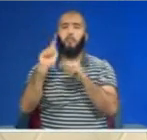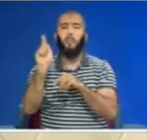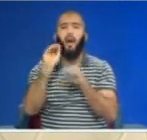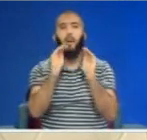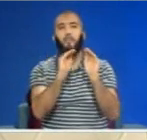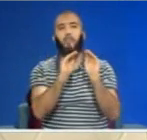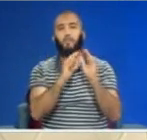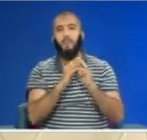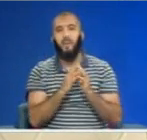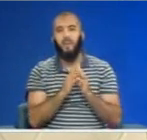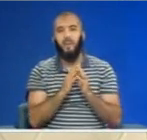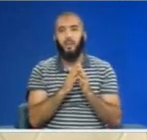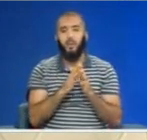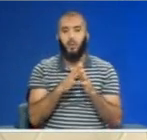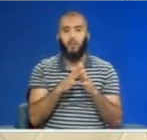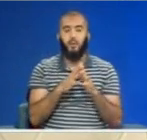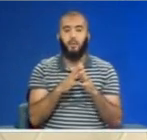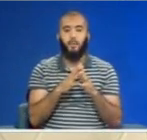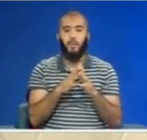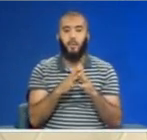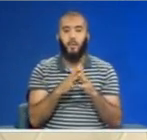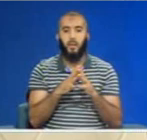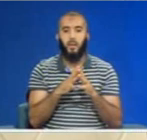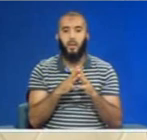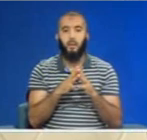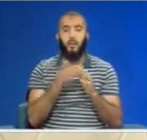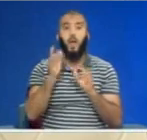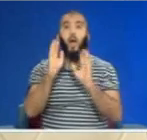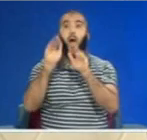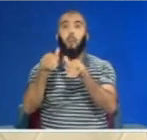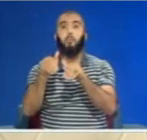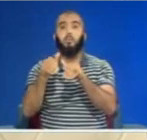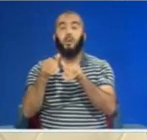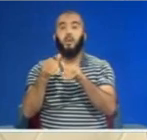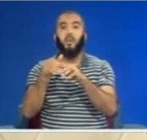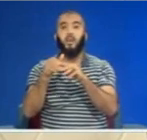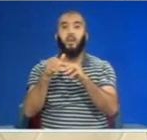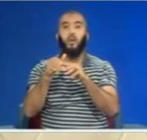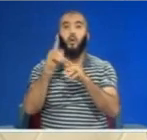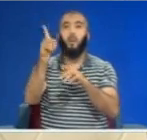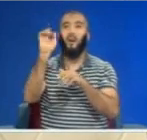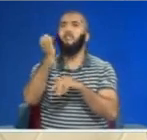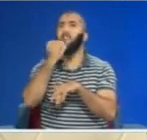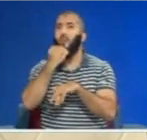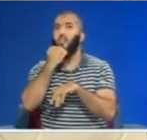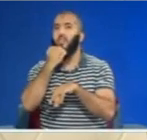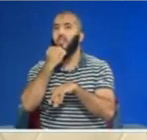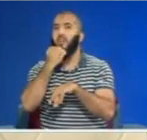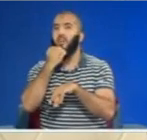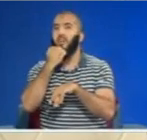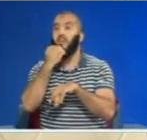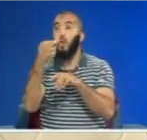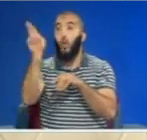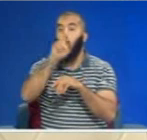يتخذون مواقف في بدايات ونهايات الشهور، ولكن بعد مدة يتبين لهم أنهم أخطأوا ويعودون